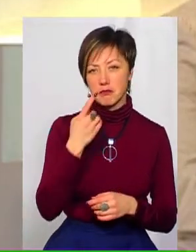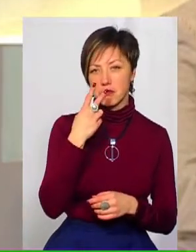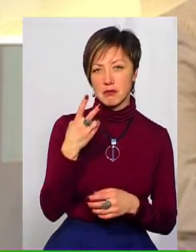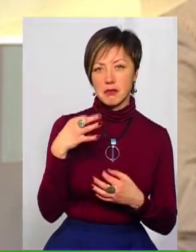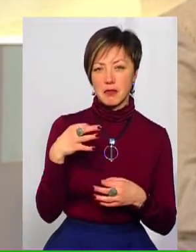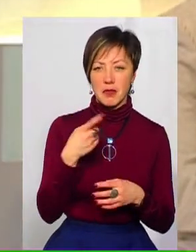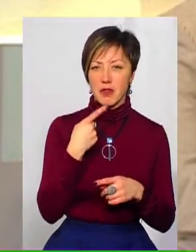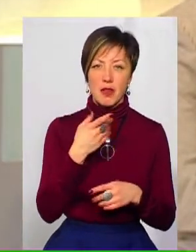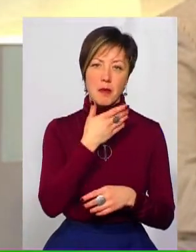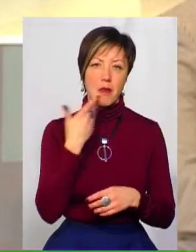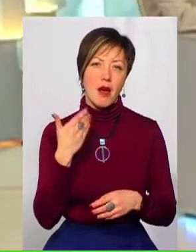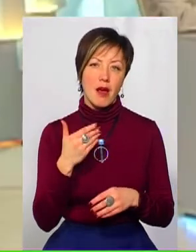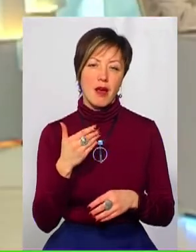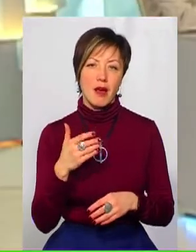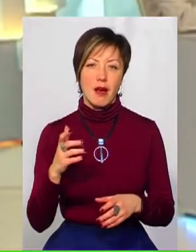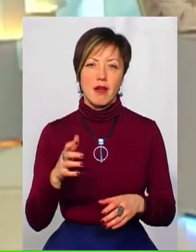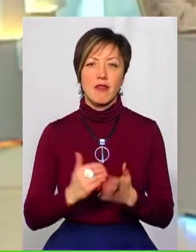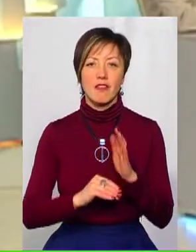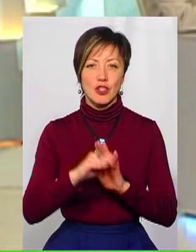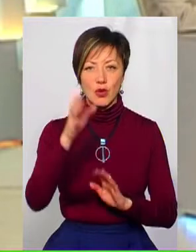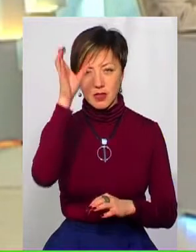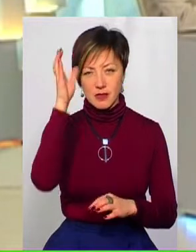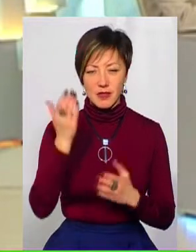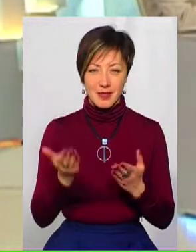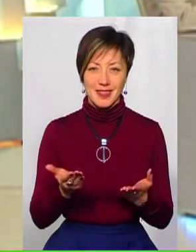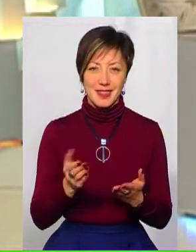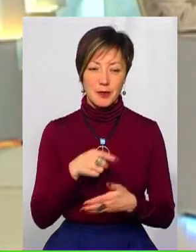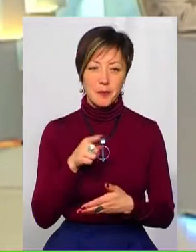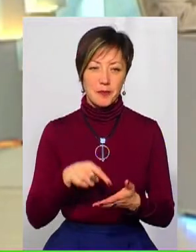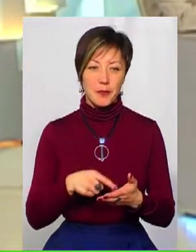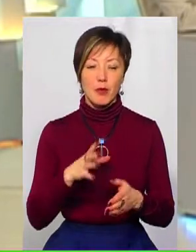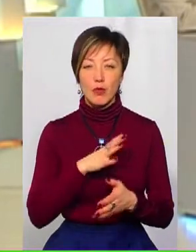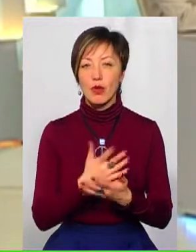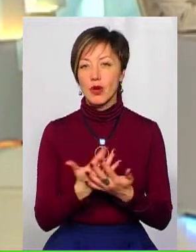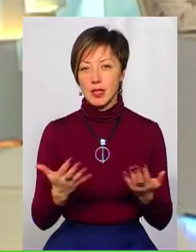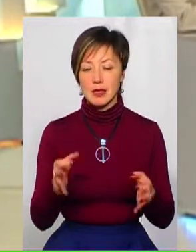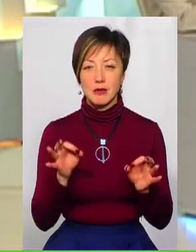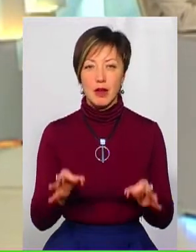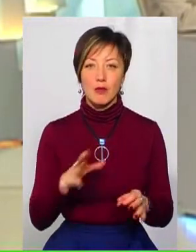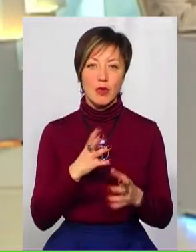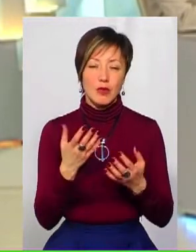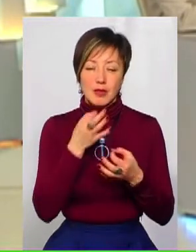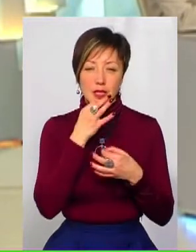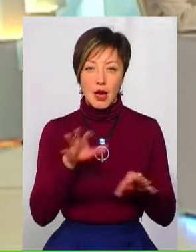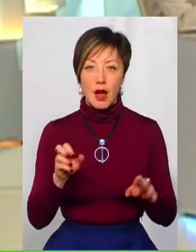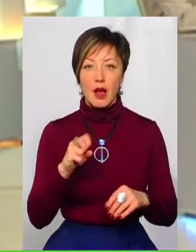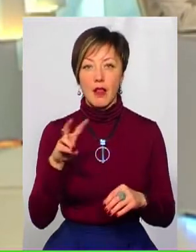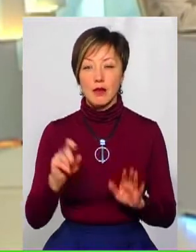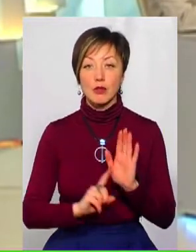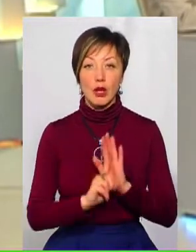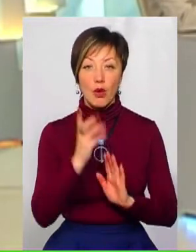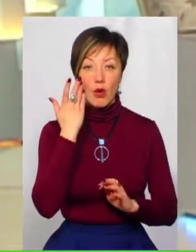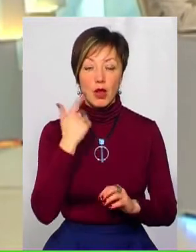неї немає консерваторії за плечима. Ну, як вам сказати, було різне, насправді. Було усіляке. Звичайно, з самого початку,